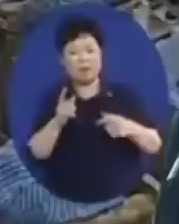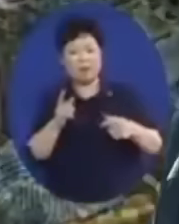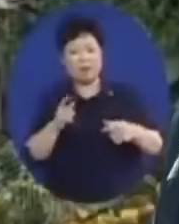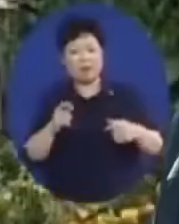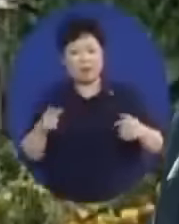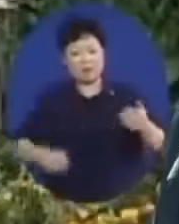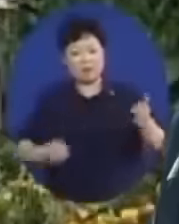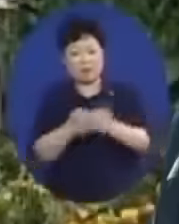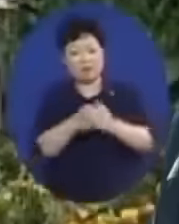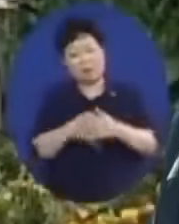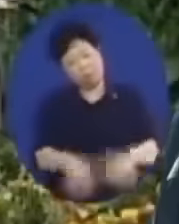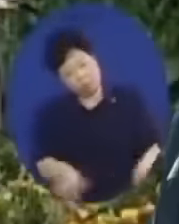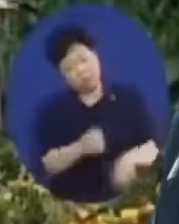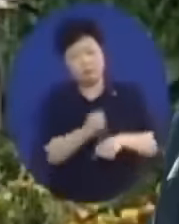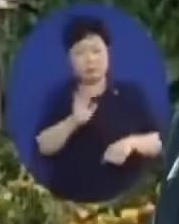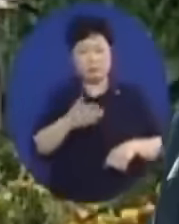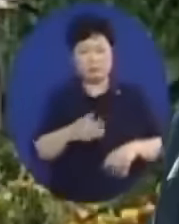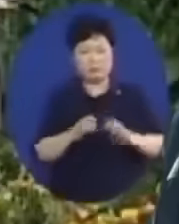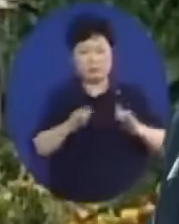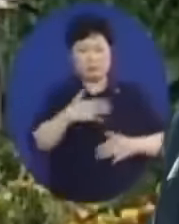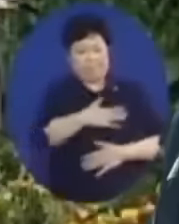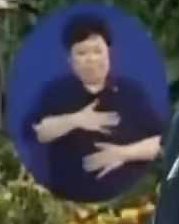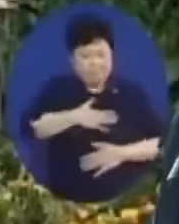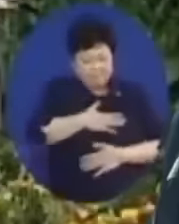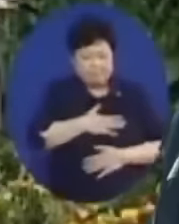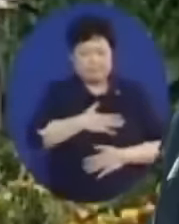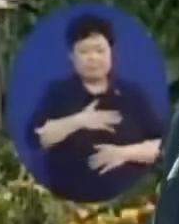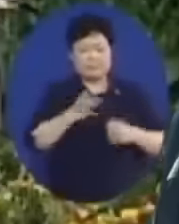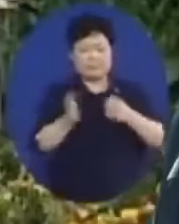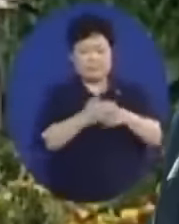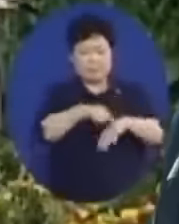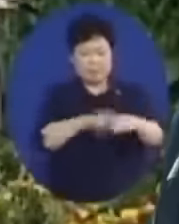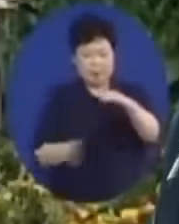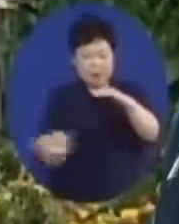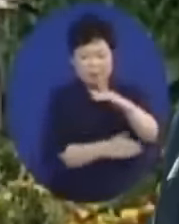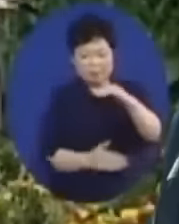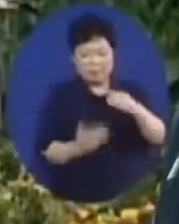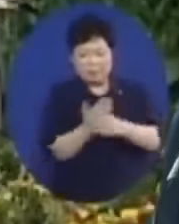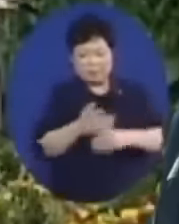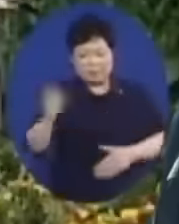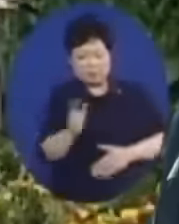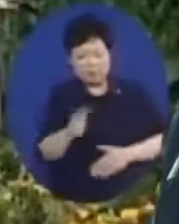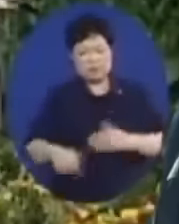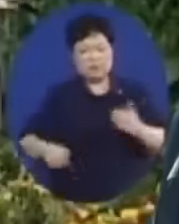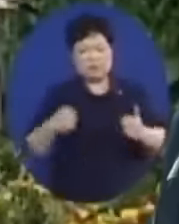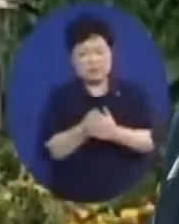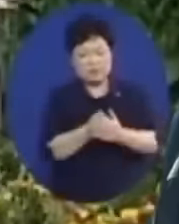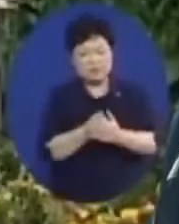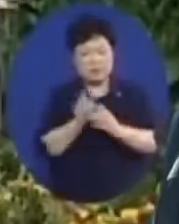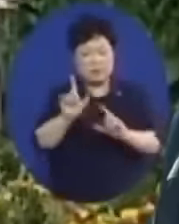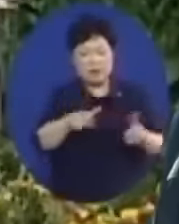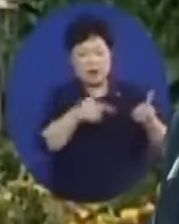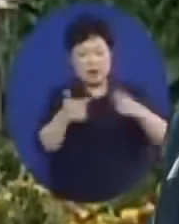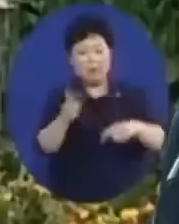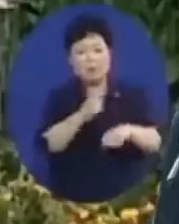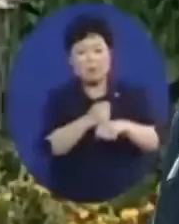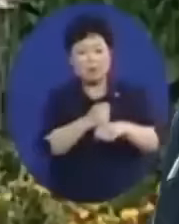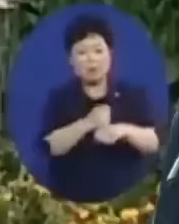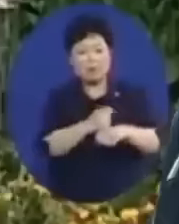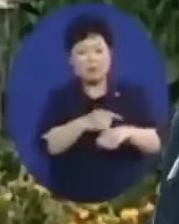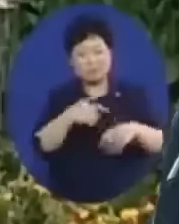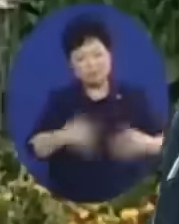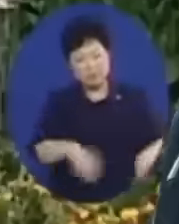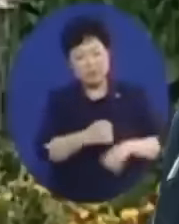마는 것입니다. 인간은 감정의 동물로서 그 마음에 허무감이 스며들 때 굳은 결심도 하루아침에 무너집니다. 그래서